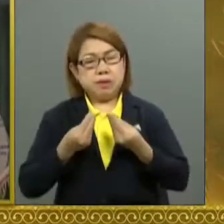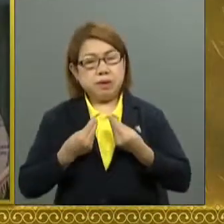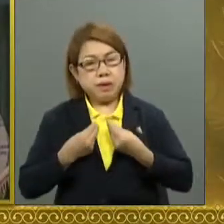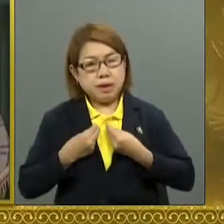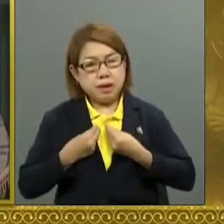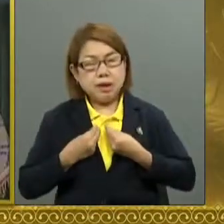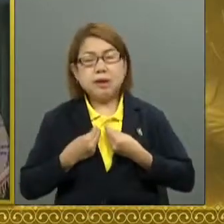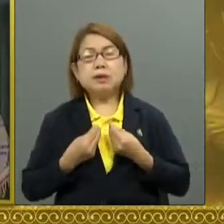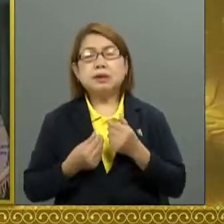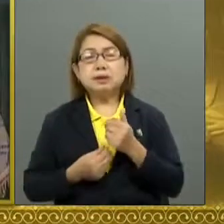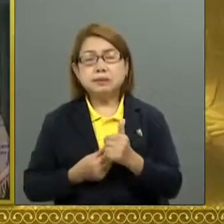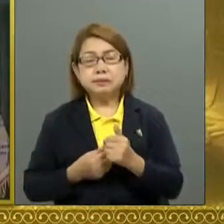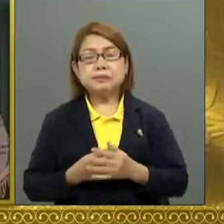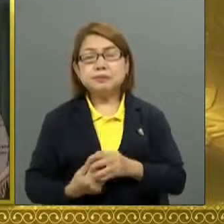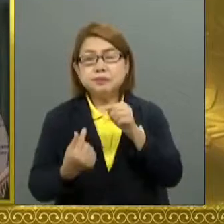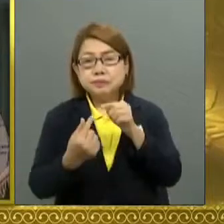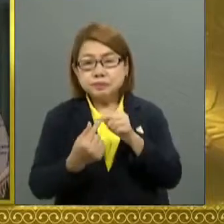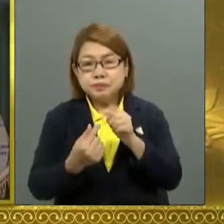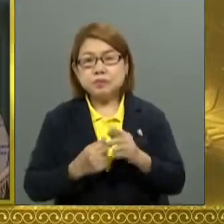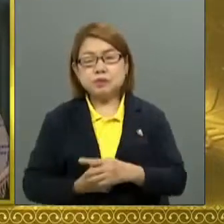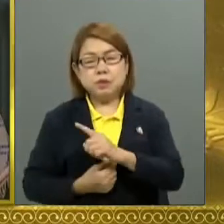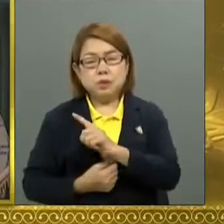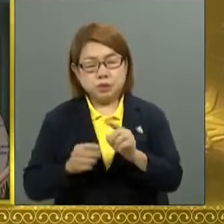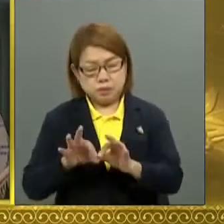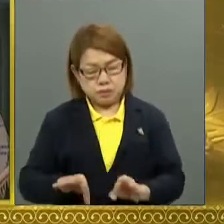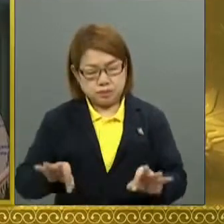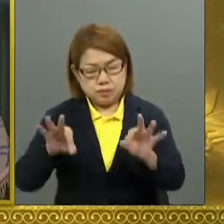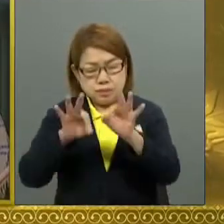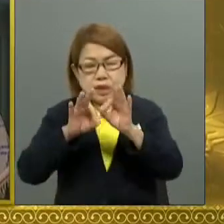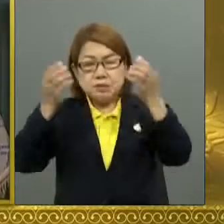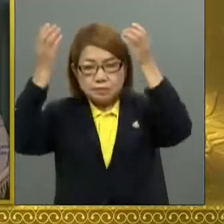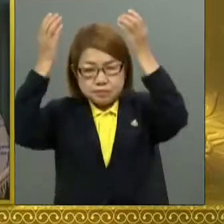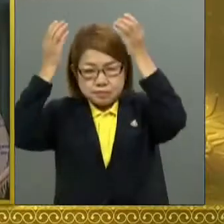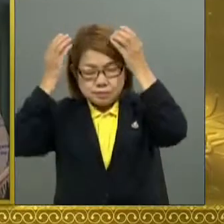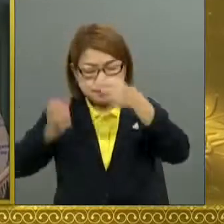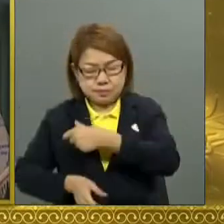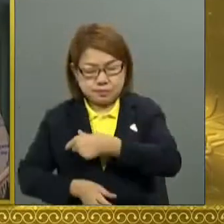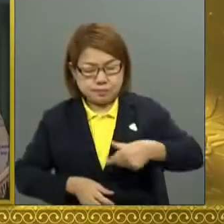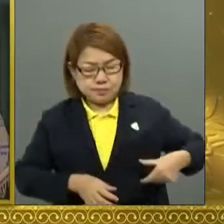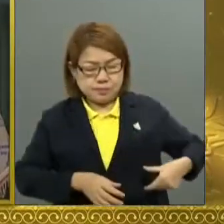าดีในวาระบรมราชาภิเษกของข้าพเจ้า